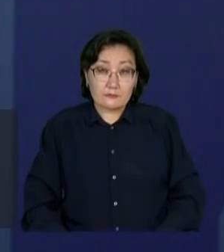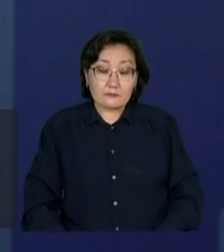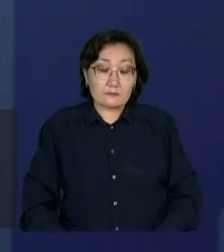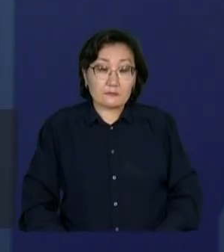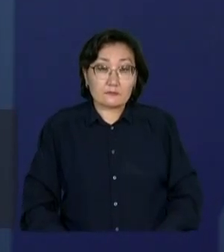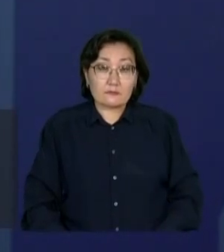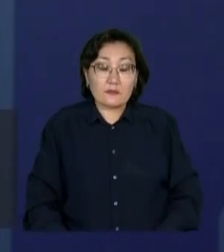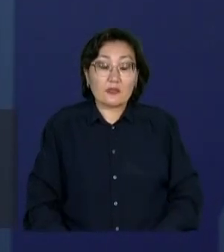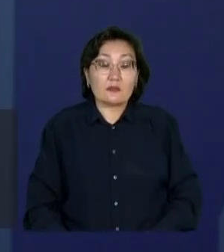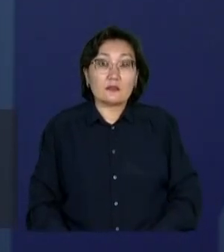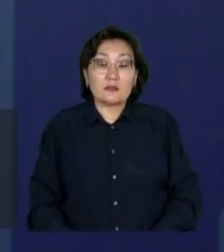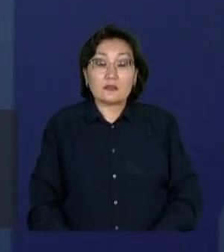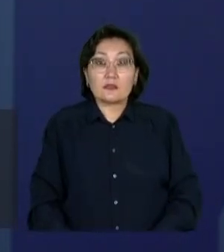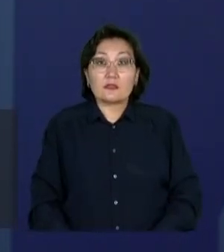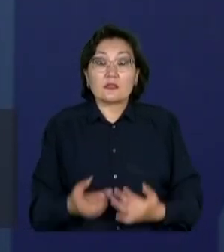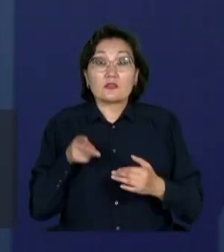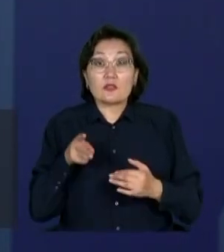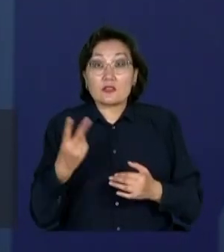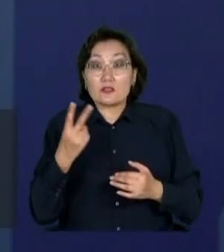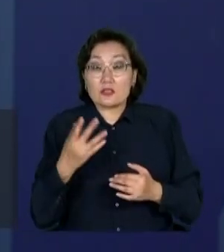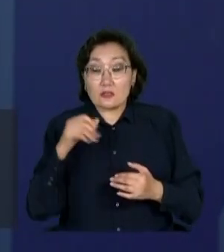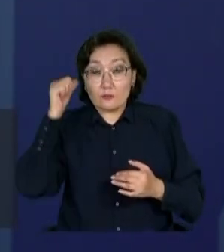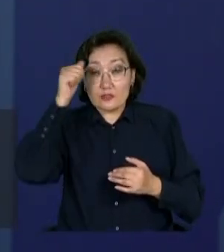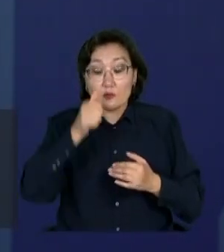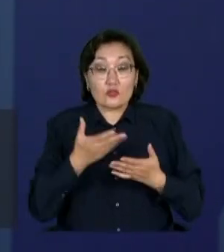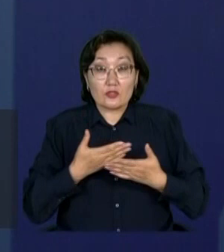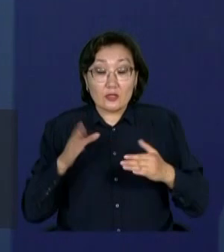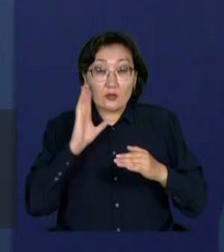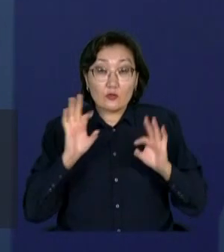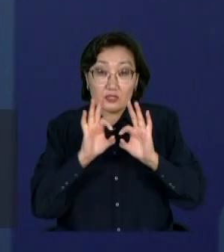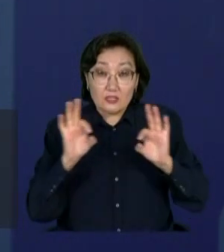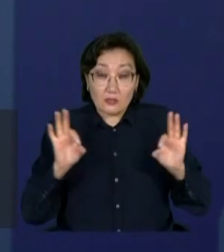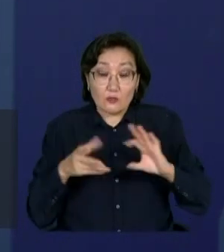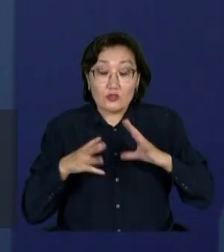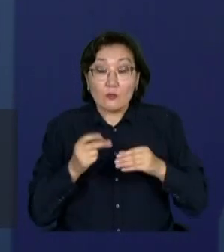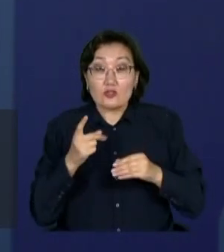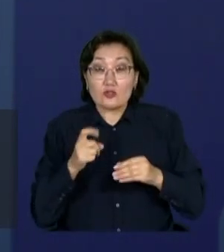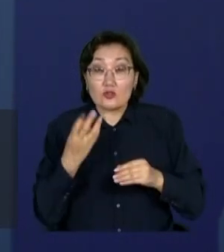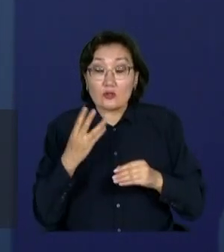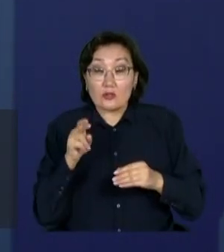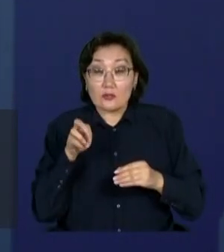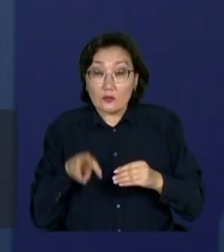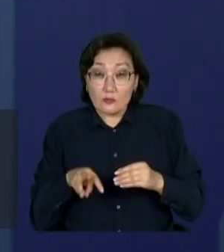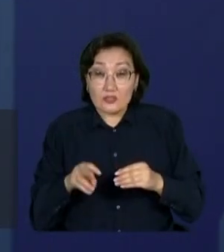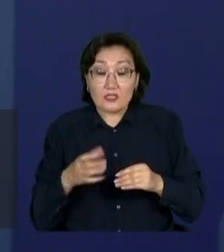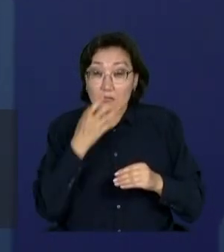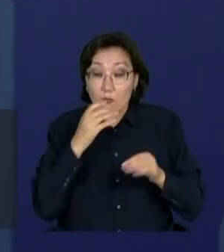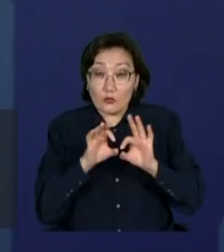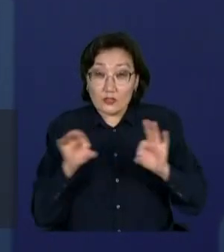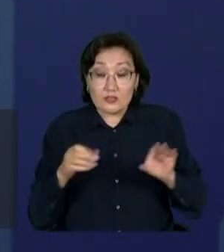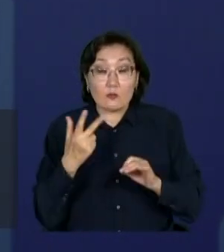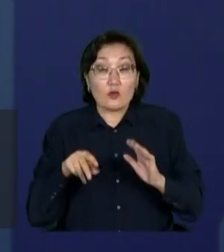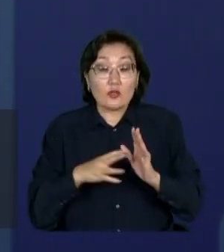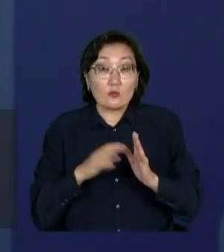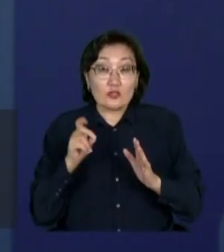2025 году нами планируется. 2025 жылы біз су желілерінің кем дегенде 104 шақырымын, сондай-ақ жылу желісінің